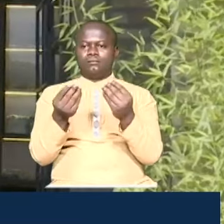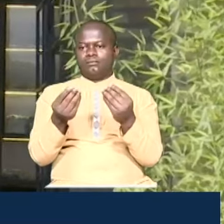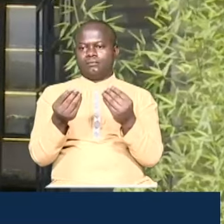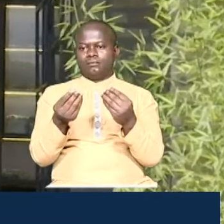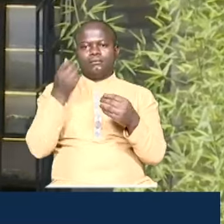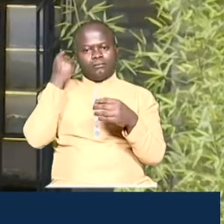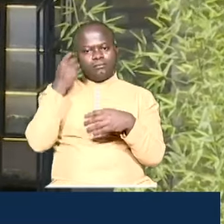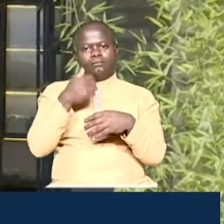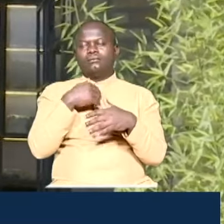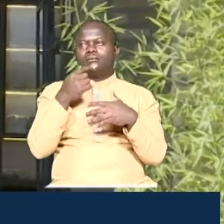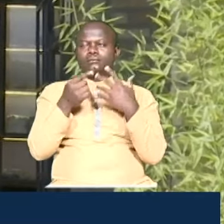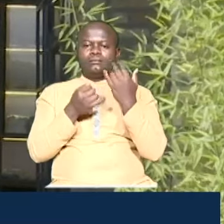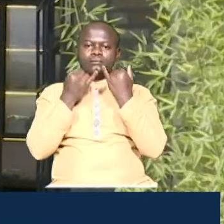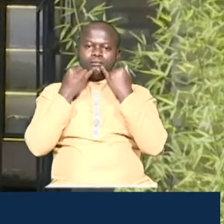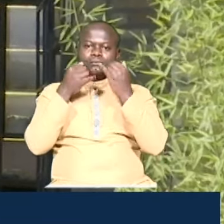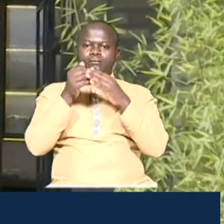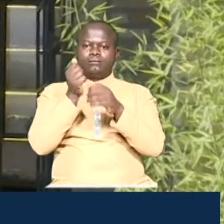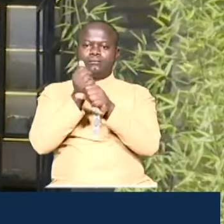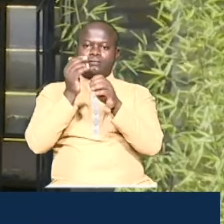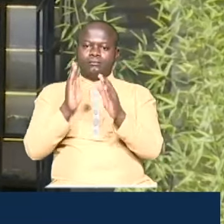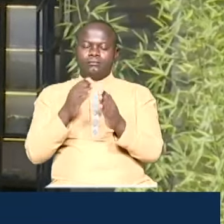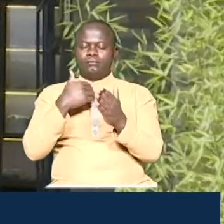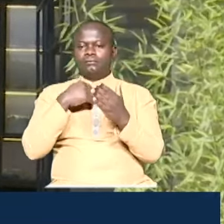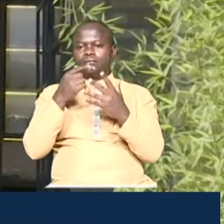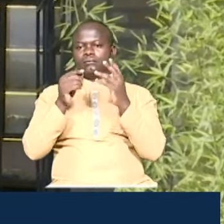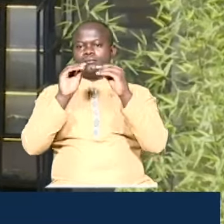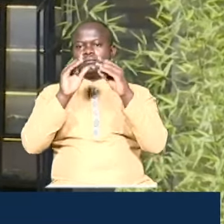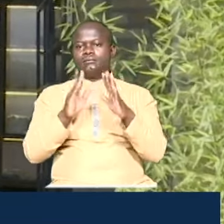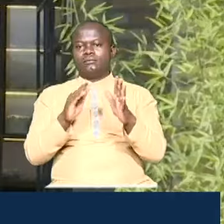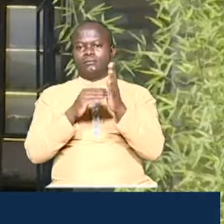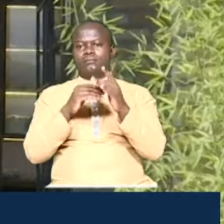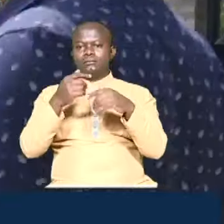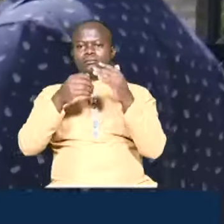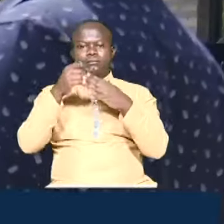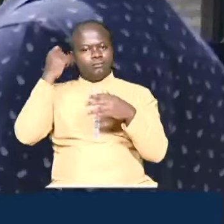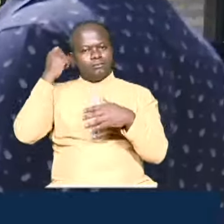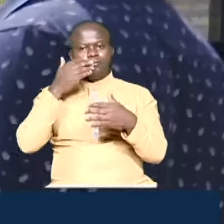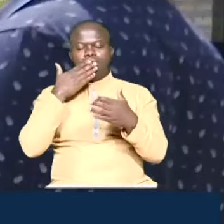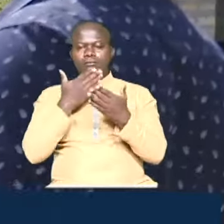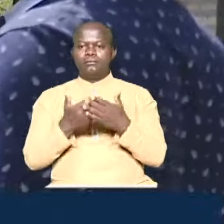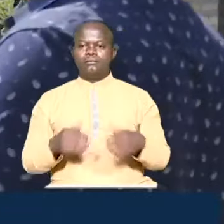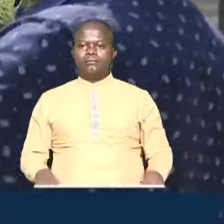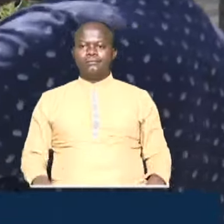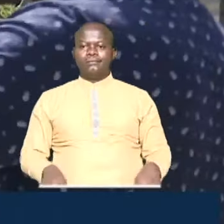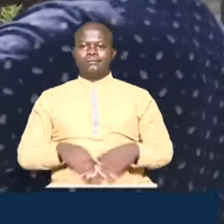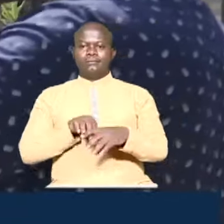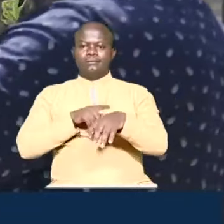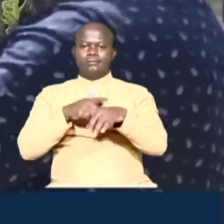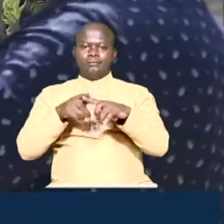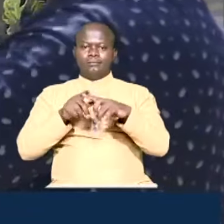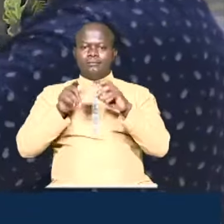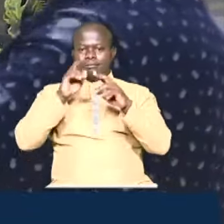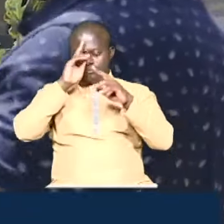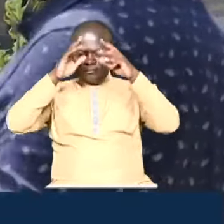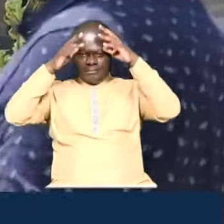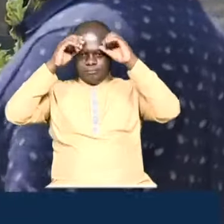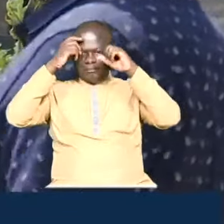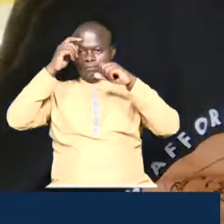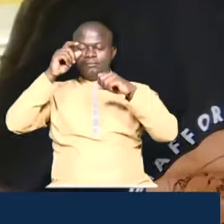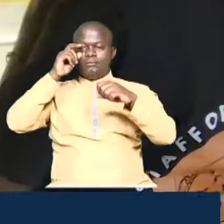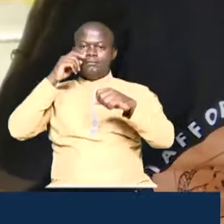uzaba ufite icyo ubwira umukozi uzaba ufite icyo umwigisha ufite nawe kumaze kubyumva neza. Mu bihe bitandukanye umukuru w'igihugu